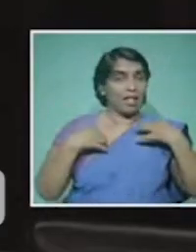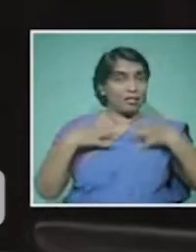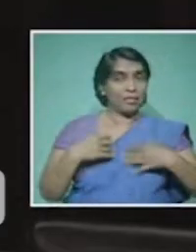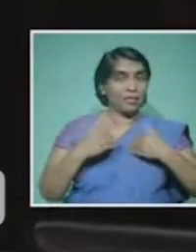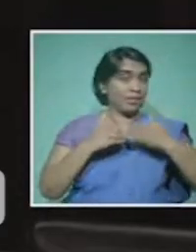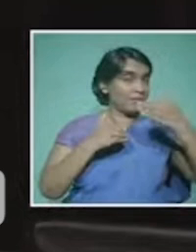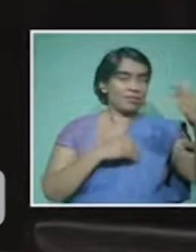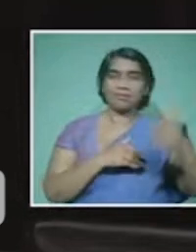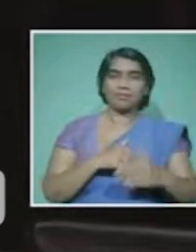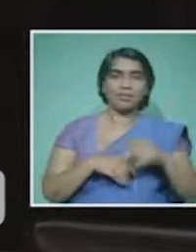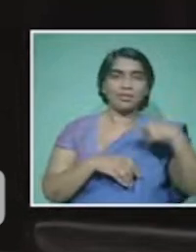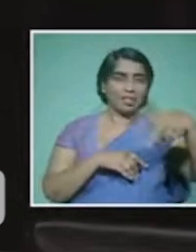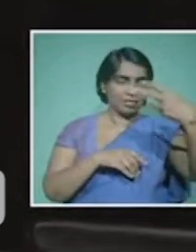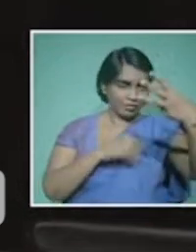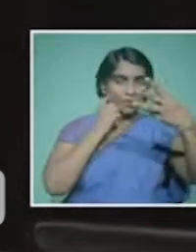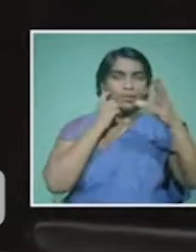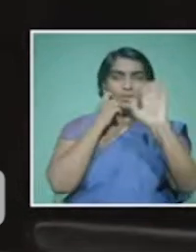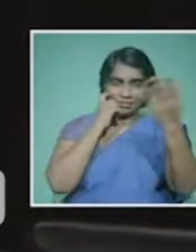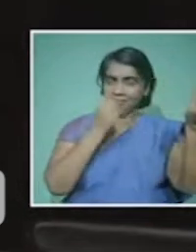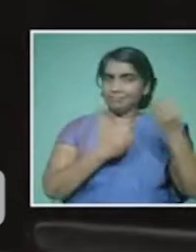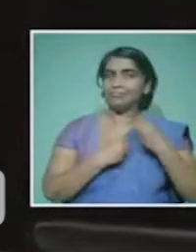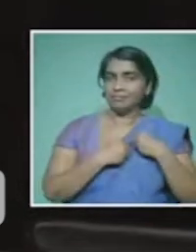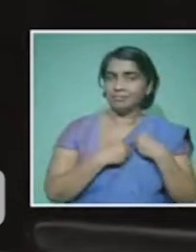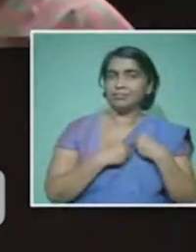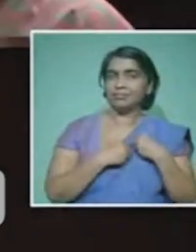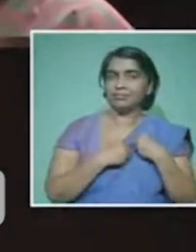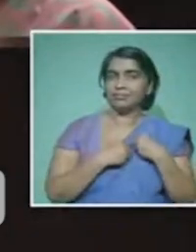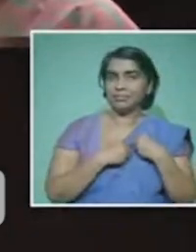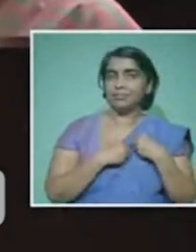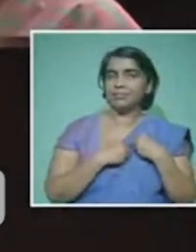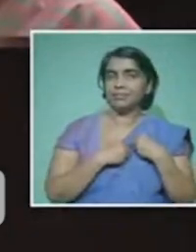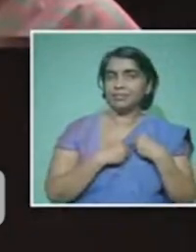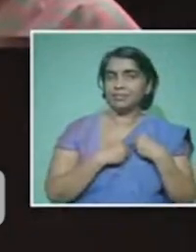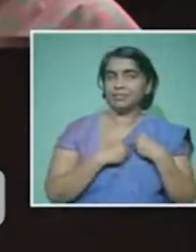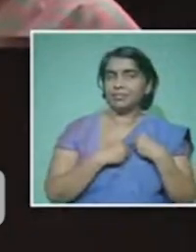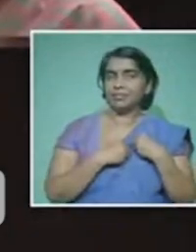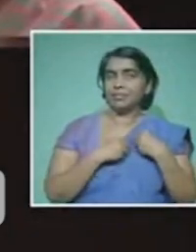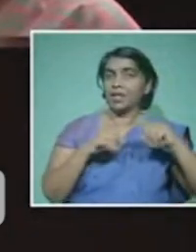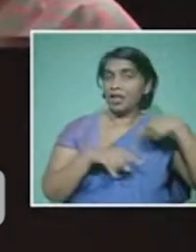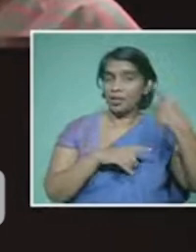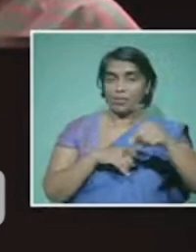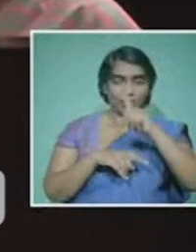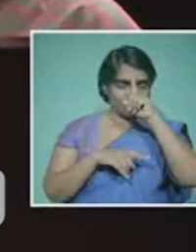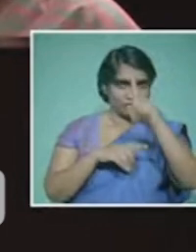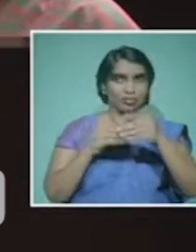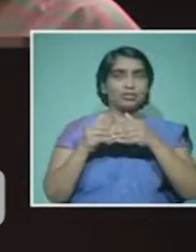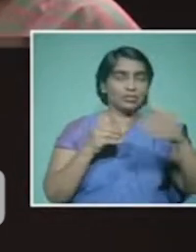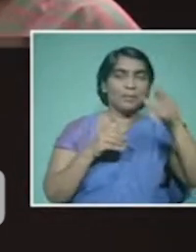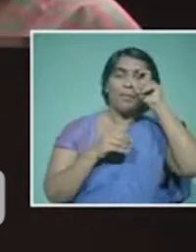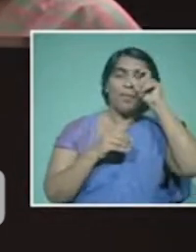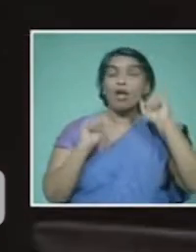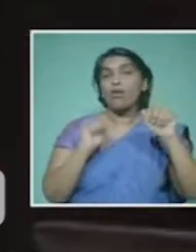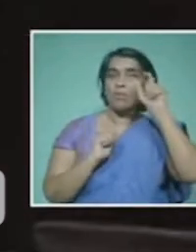Radikal yanne tawa dawas deka tunak denna mata aru mantami abadi mere ta vinadi deka kaalayak tiyenawa labana sa vinadi deka kaalayak tiyenawa mokada wenne